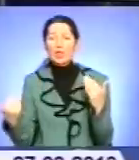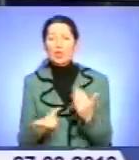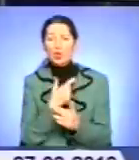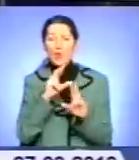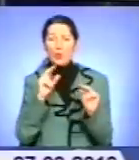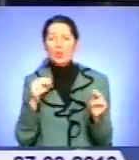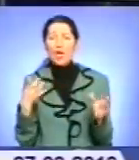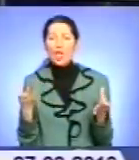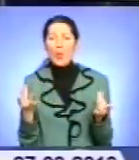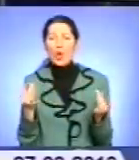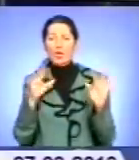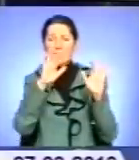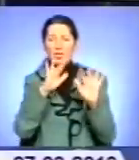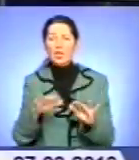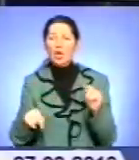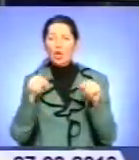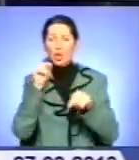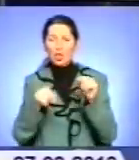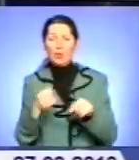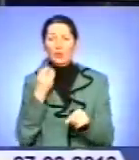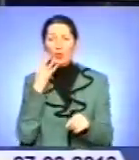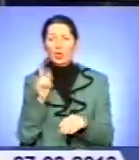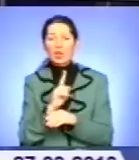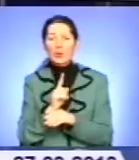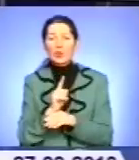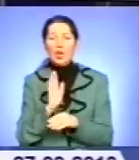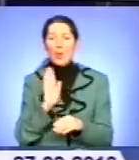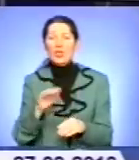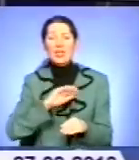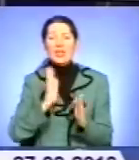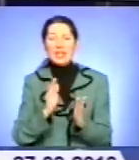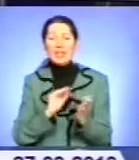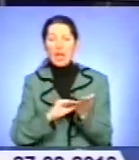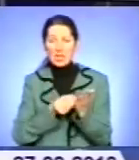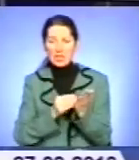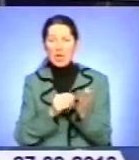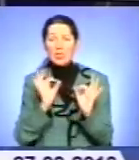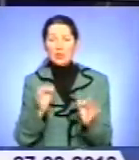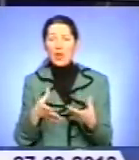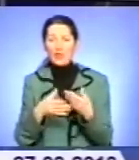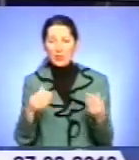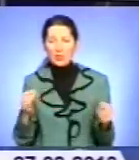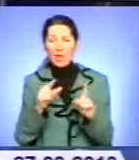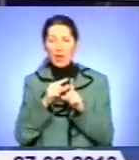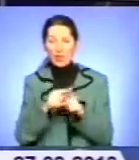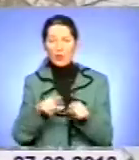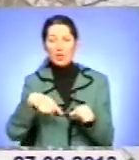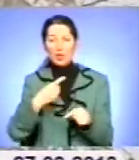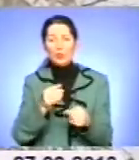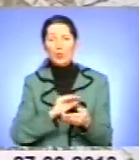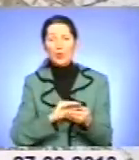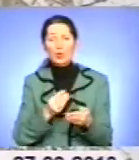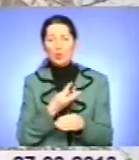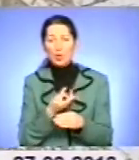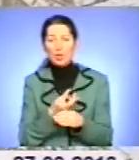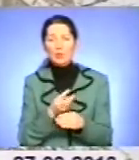сніг з дощем. Коли на Тернопільщину завітає не лише календарна, а справжня весна? Відповідь у наступному сюжеті. Зима